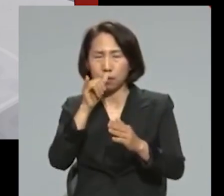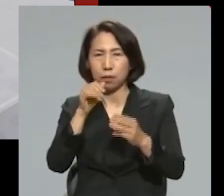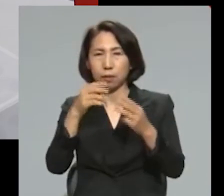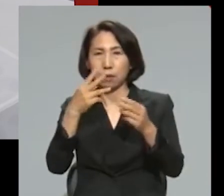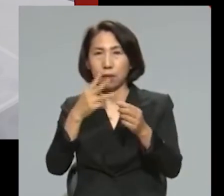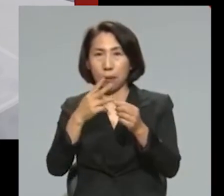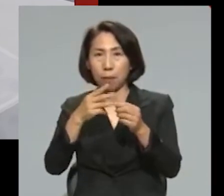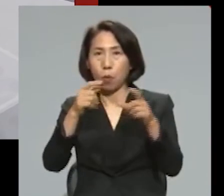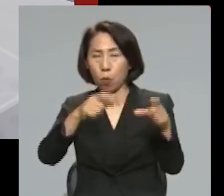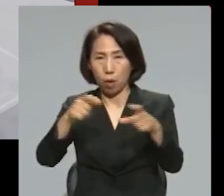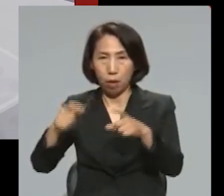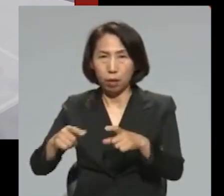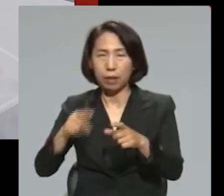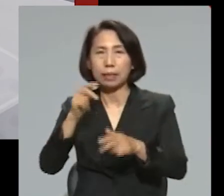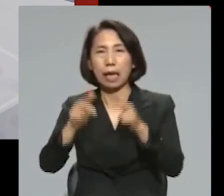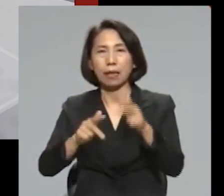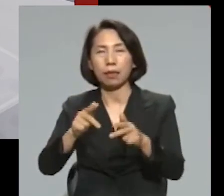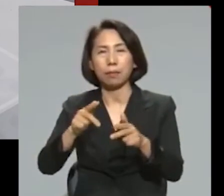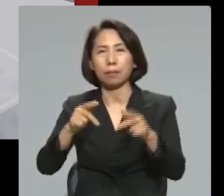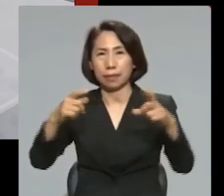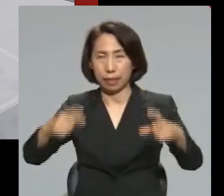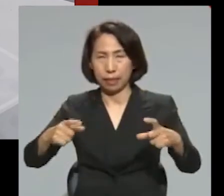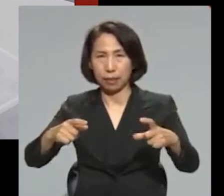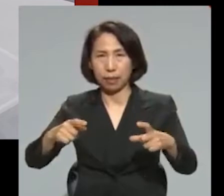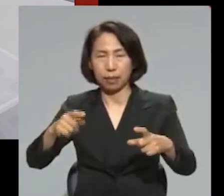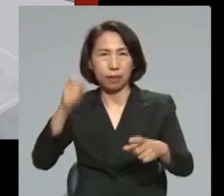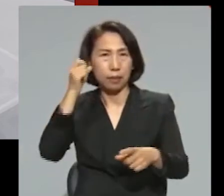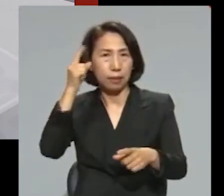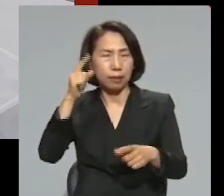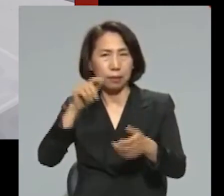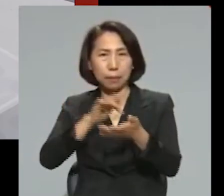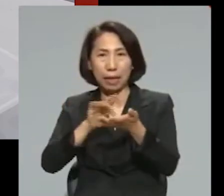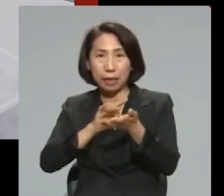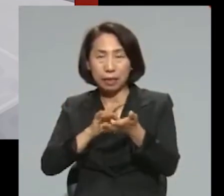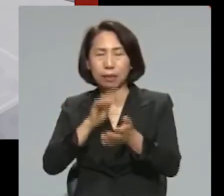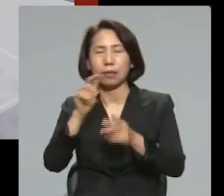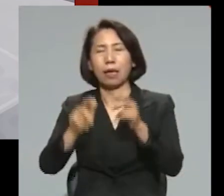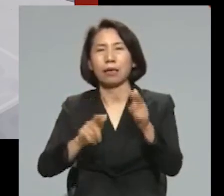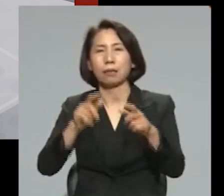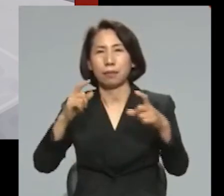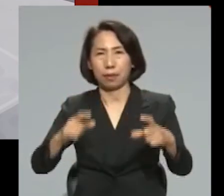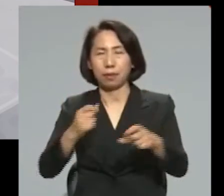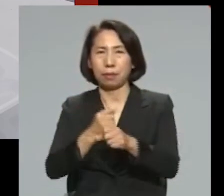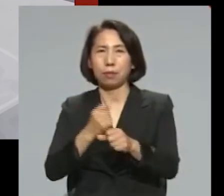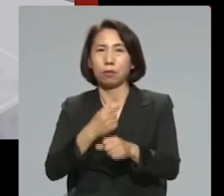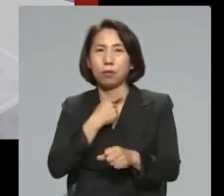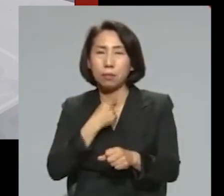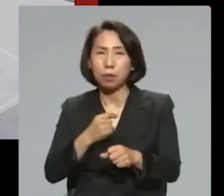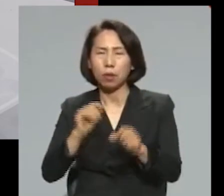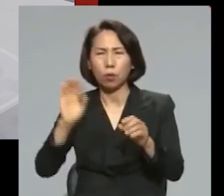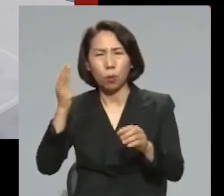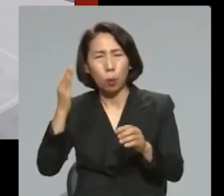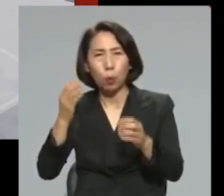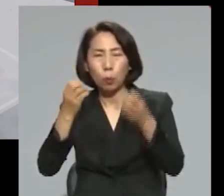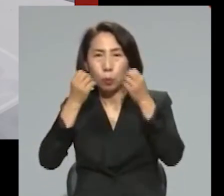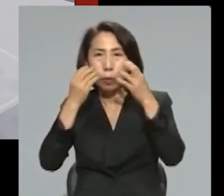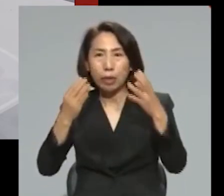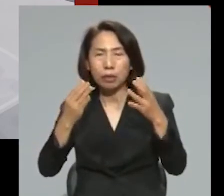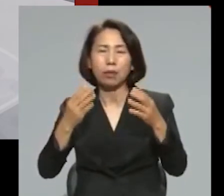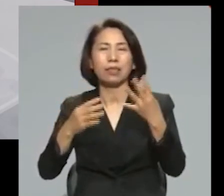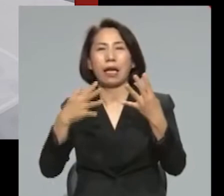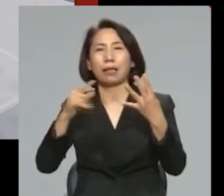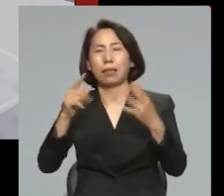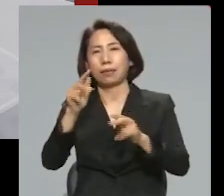산업단지는 스마트 산업단지로 만들겠습니다. 현재 4차 산업에 부과되는 스마트